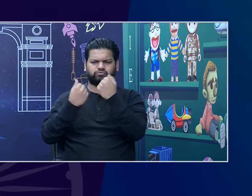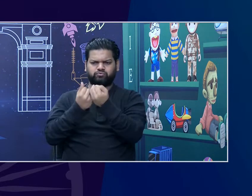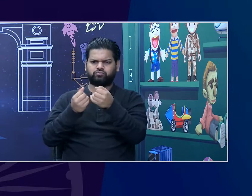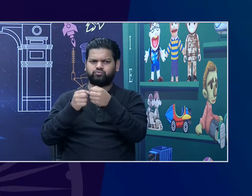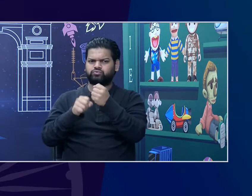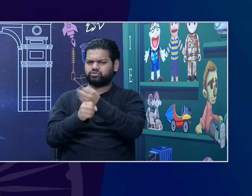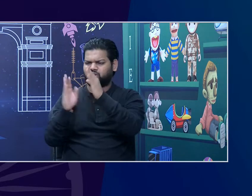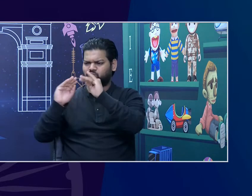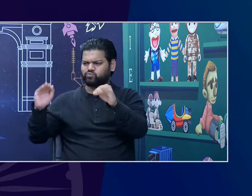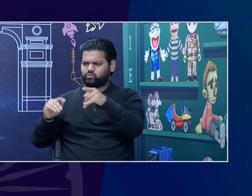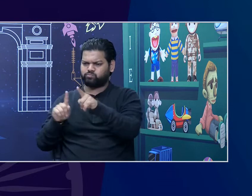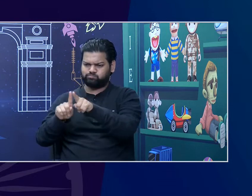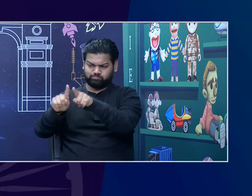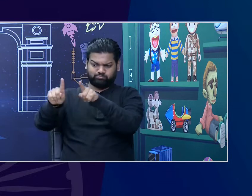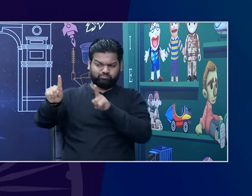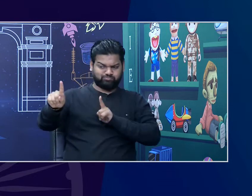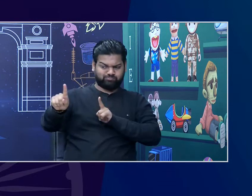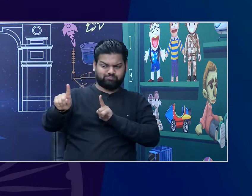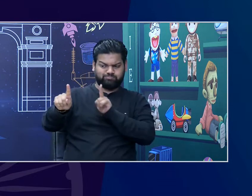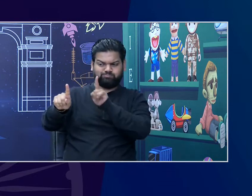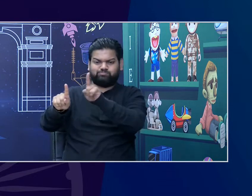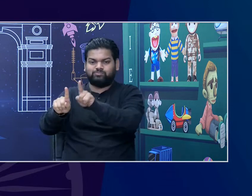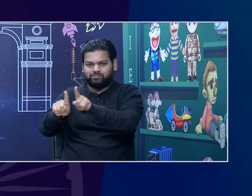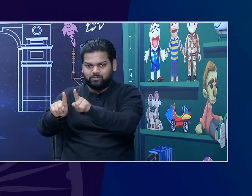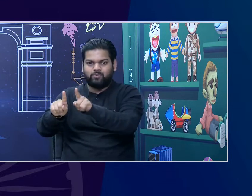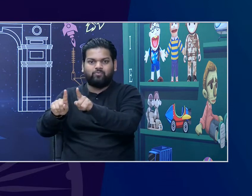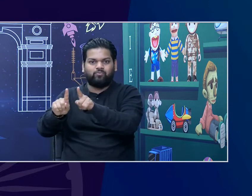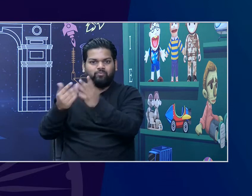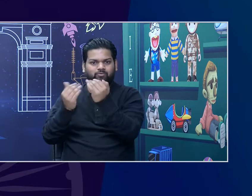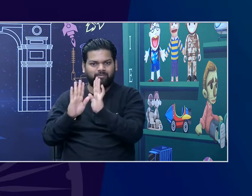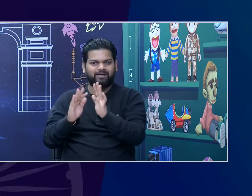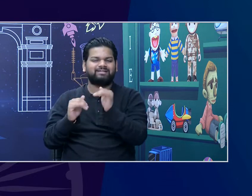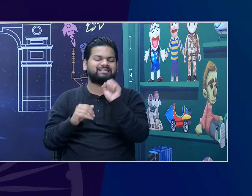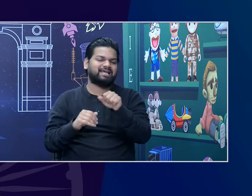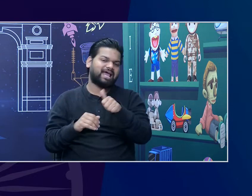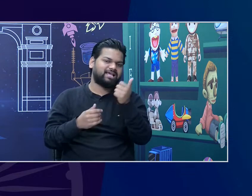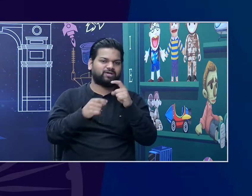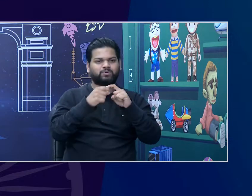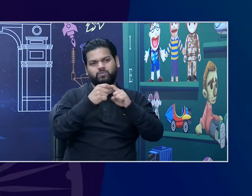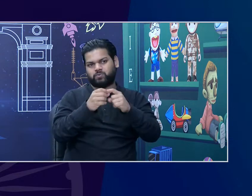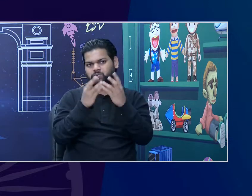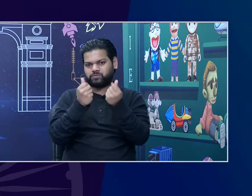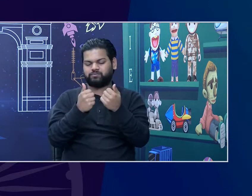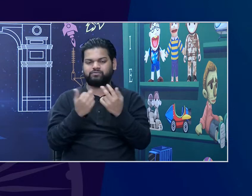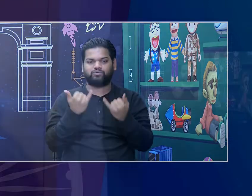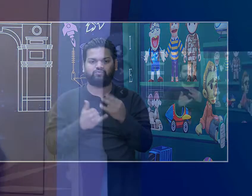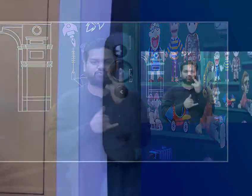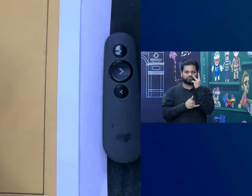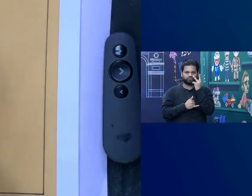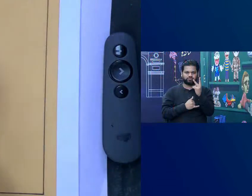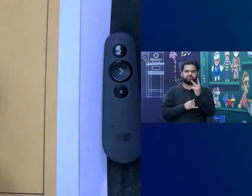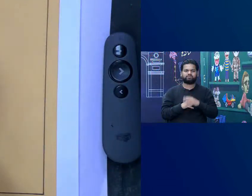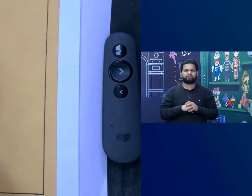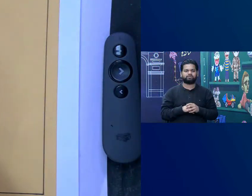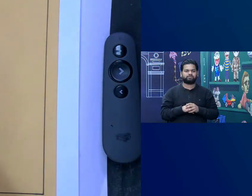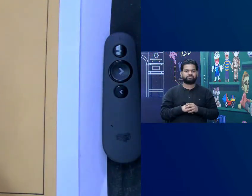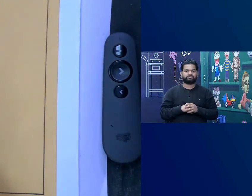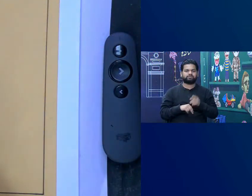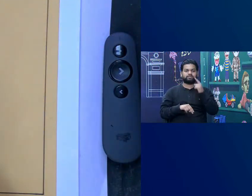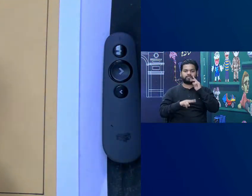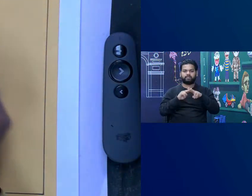और क्वेश्चन सॉल्व करने वाले हैं. यस, हम एक क्वेश्चन सॉल्व करते हैं बच्चों. लेट अस सी. इफ sin a इज